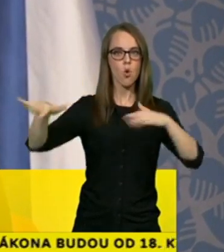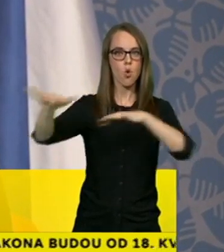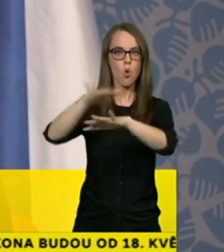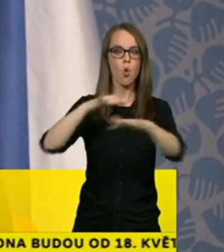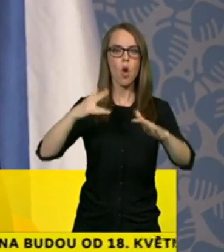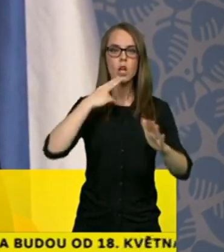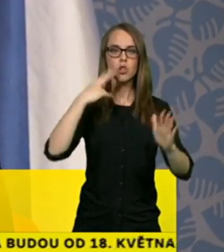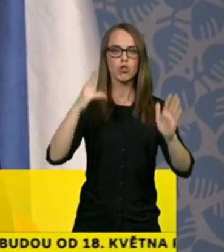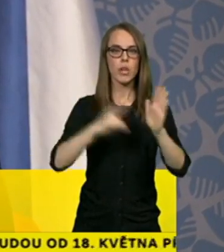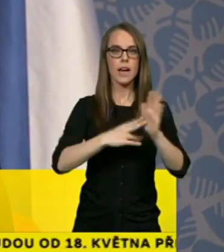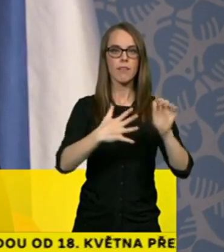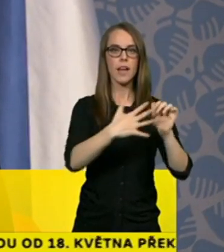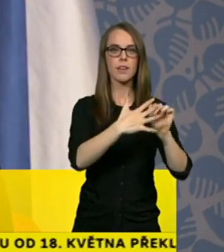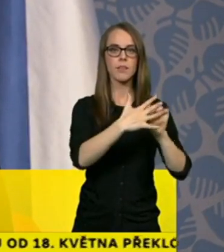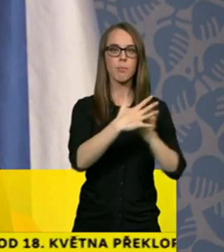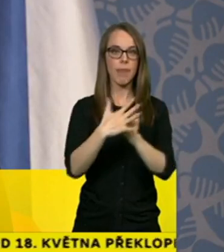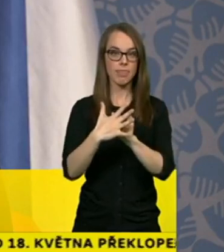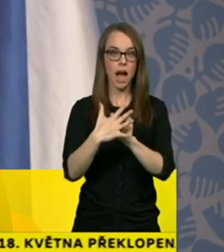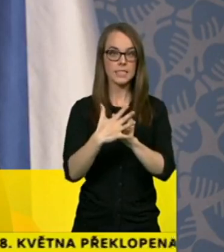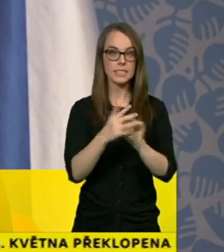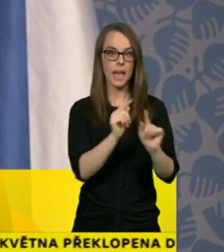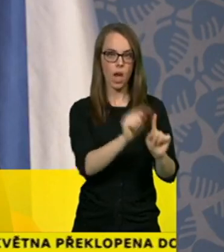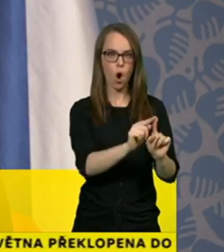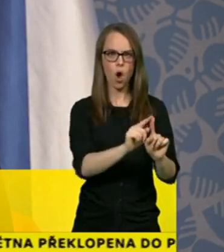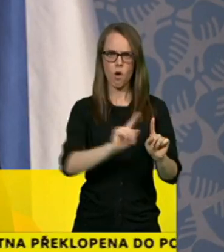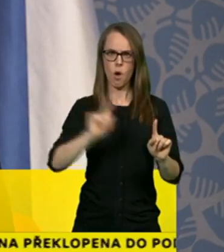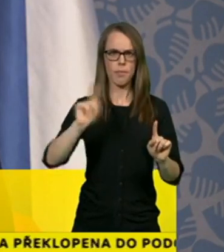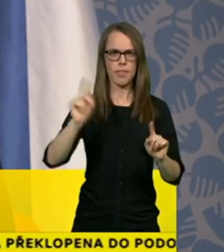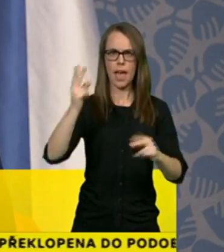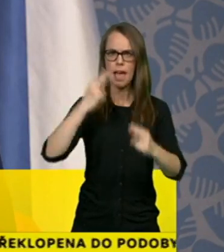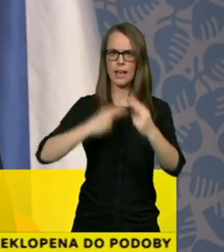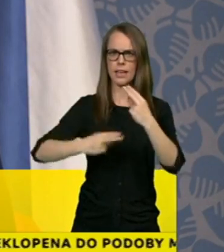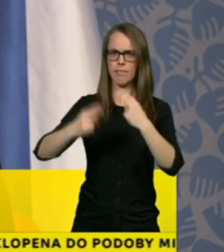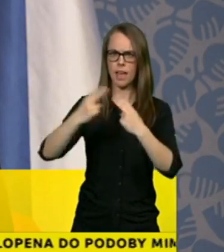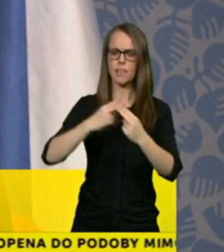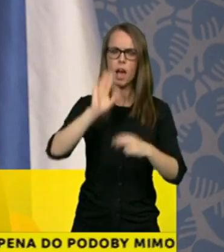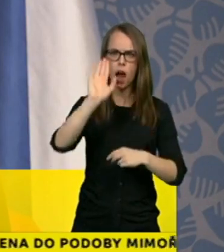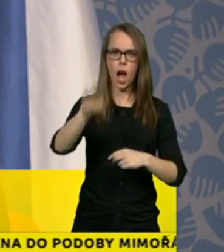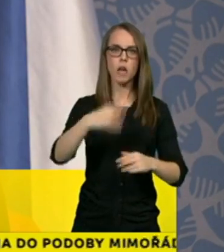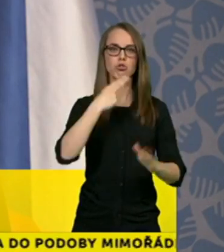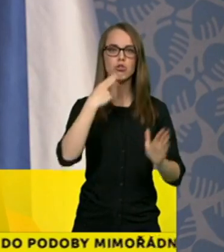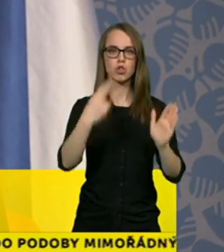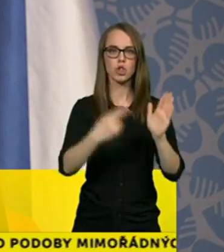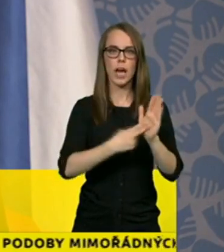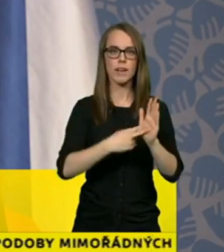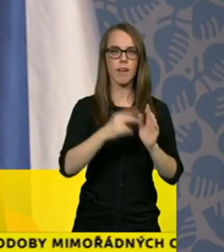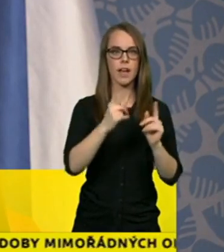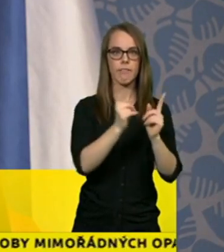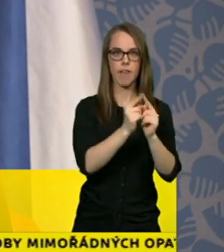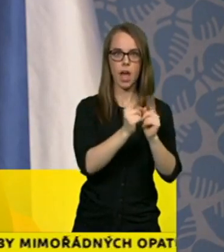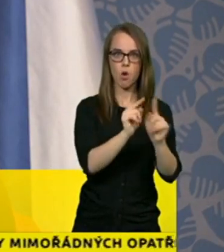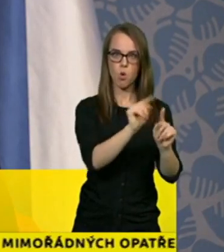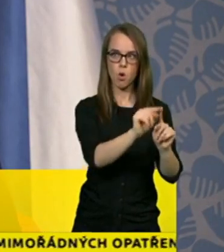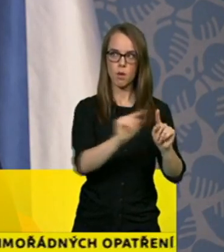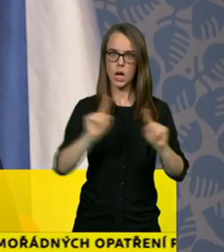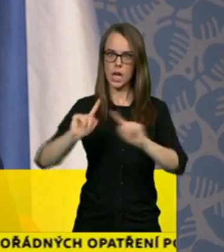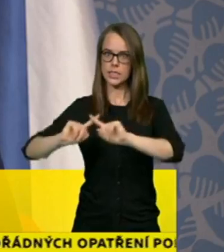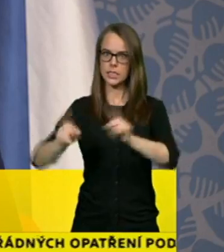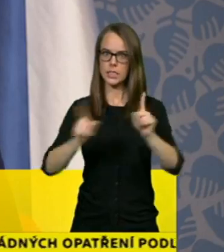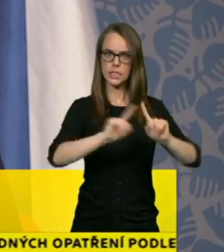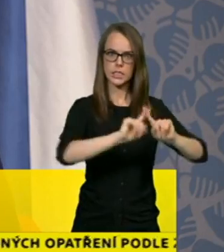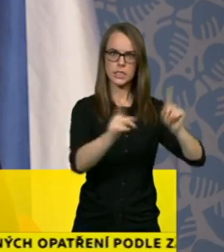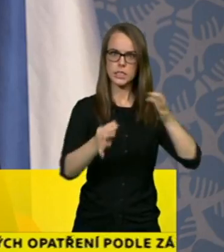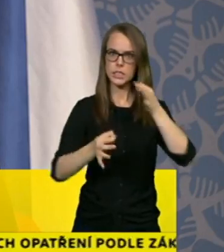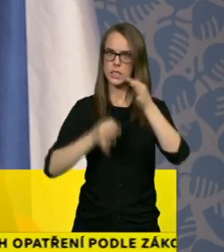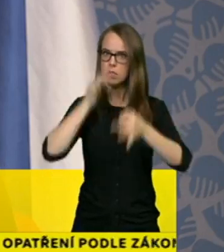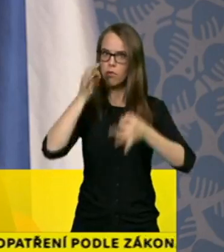17. května. Tak by mě jenom zajímal váš názor, co se změnilo a případně jestli se obáváte nárůstu nakažených a kde je,